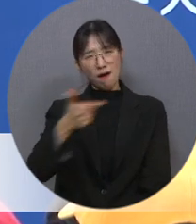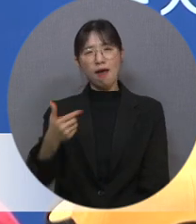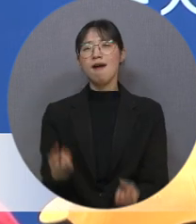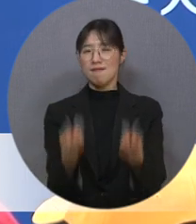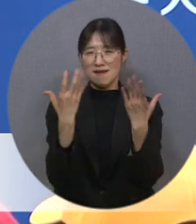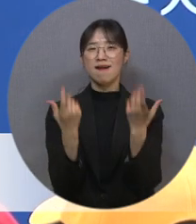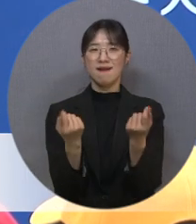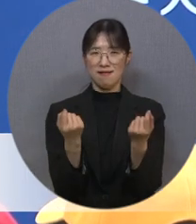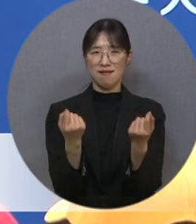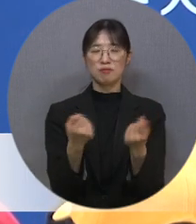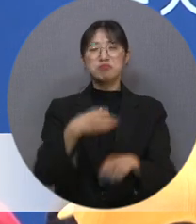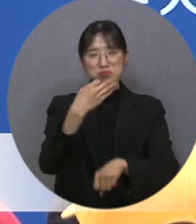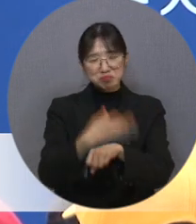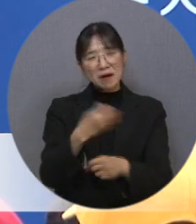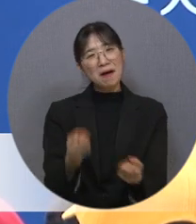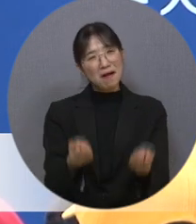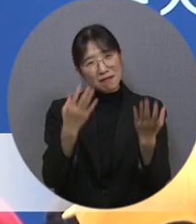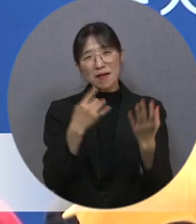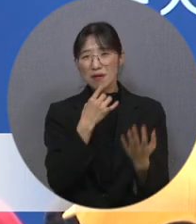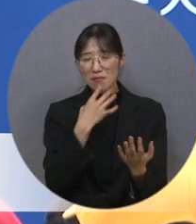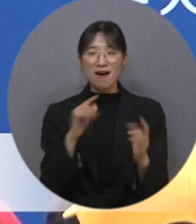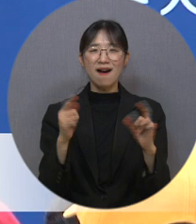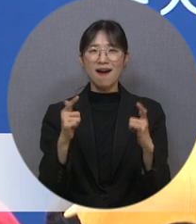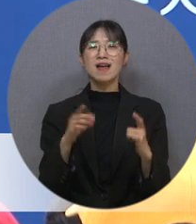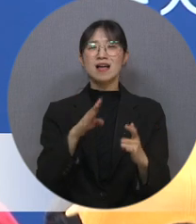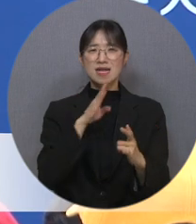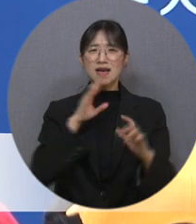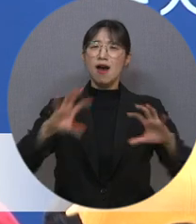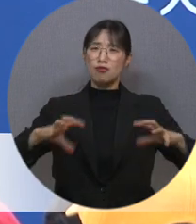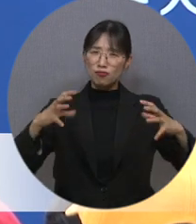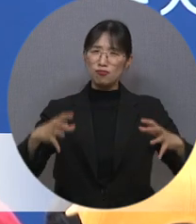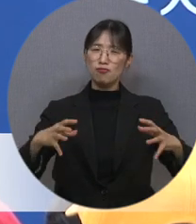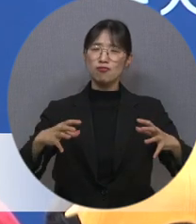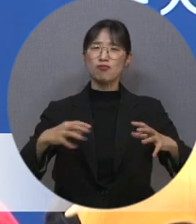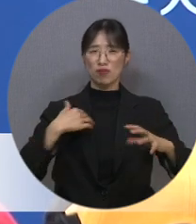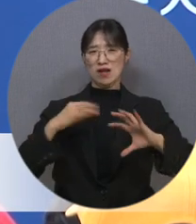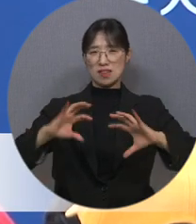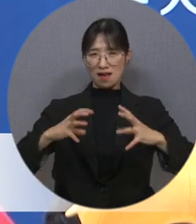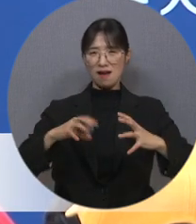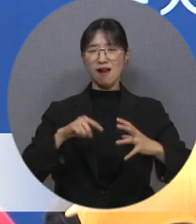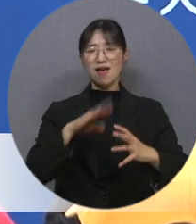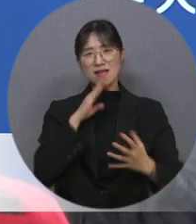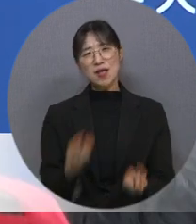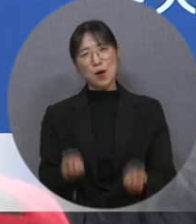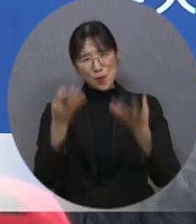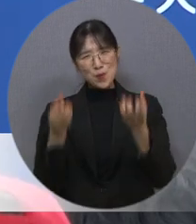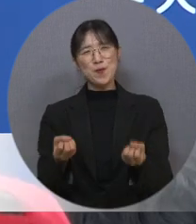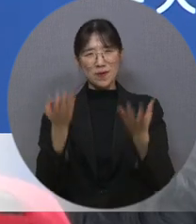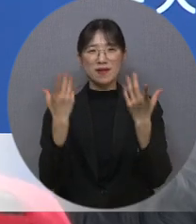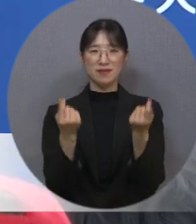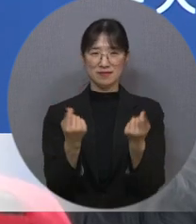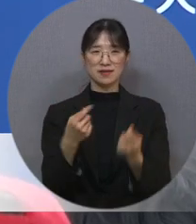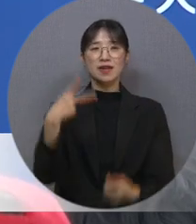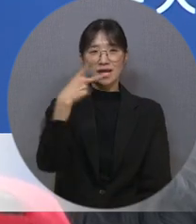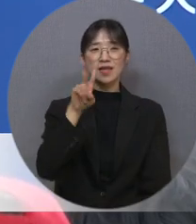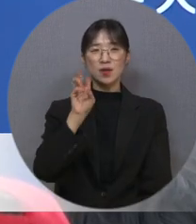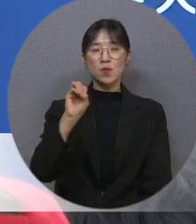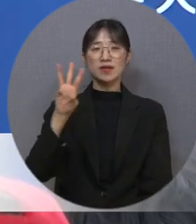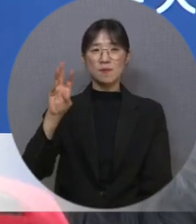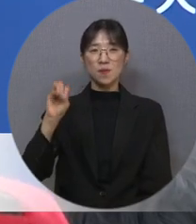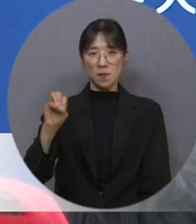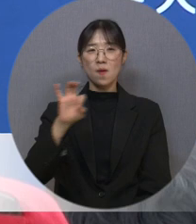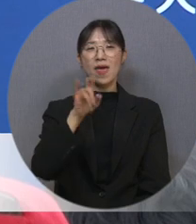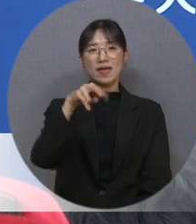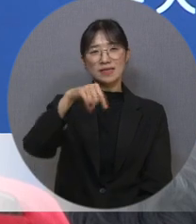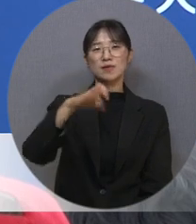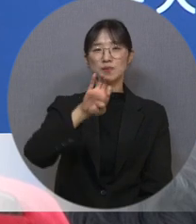행사입니다. 단순히 행사가 아니라 그야말로 국가의 과제이기도 합니다. 2030 엑스포는 정말 이곳에서